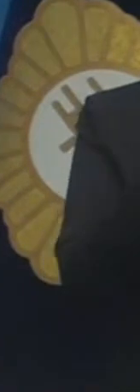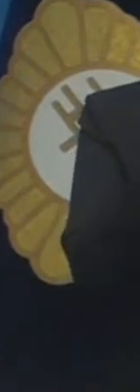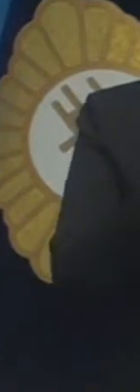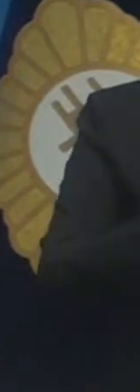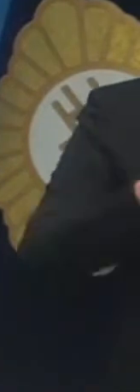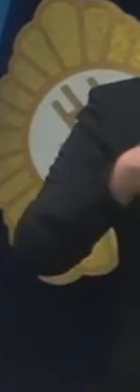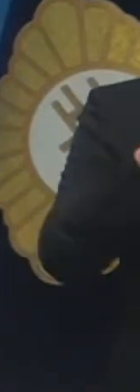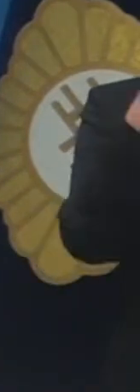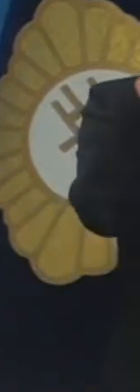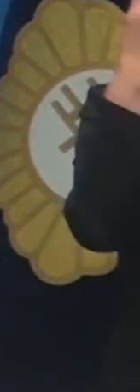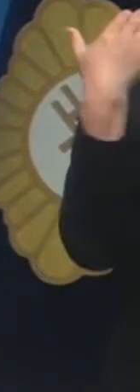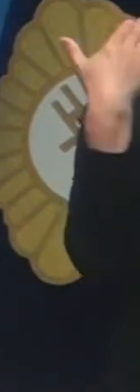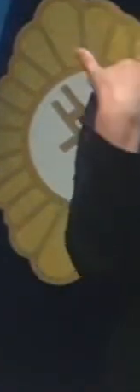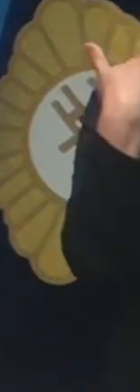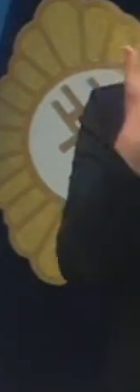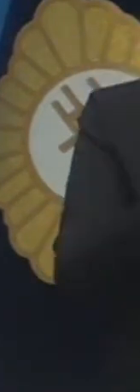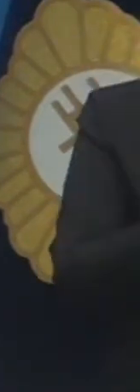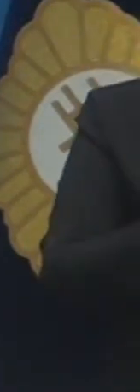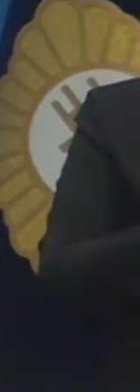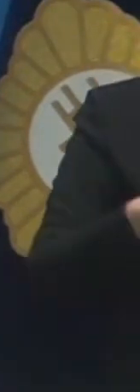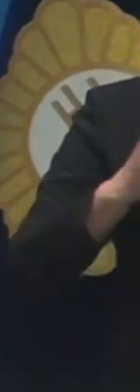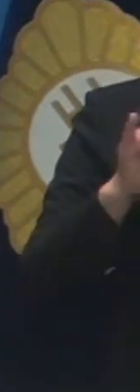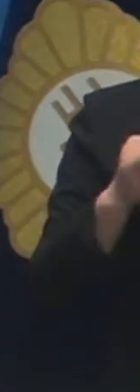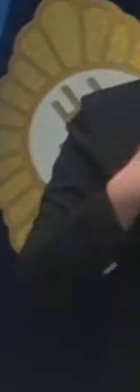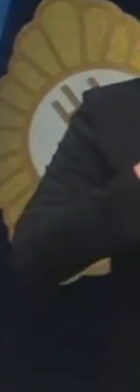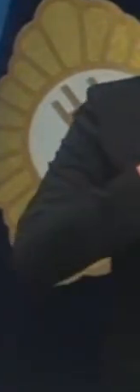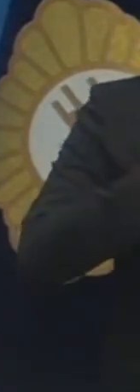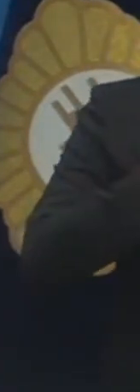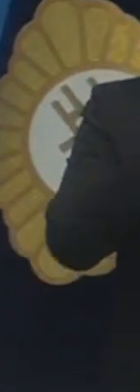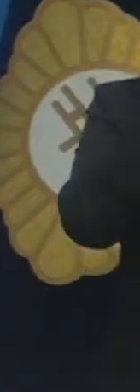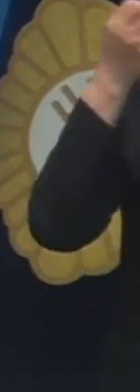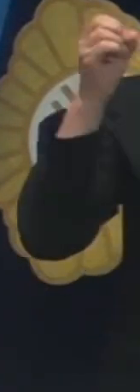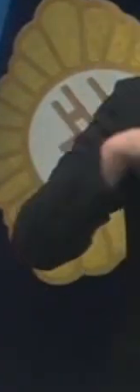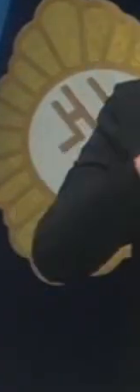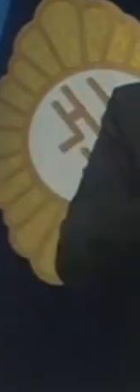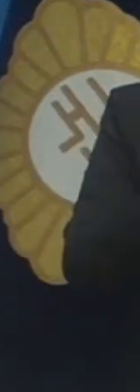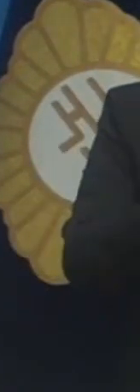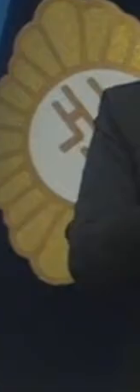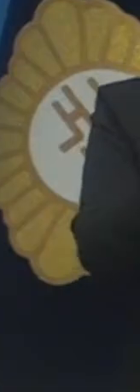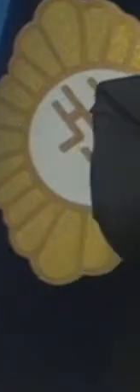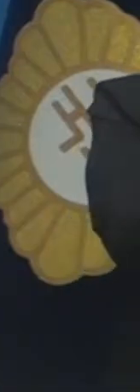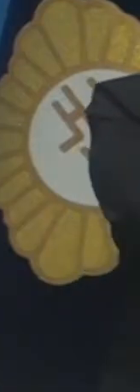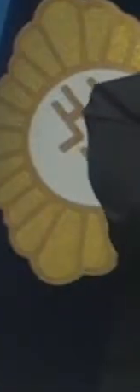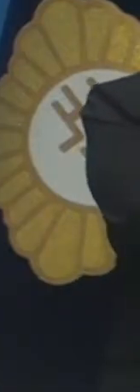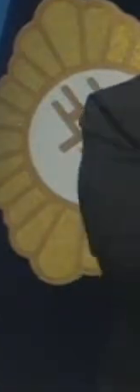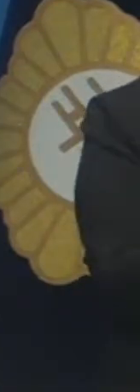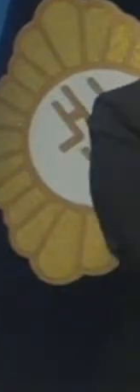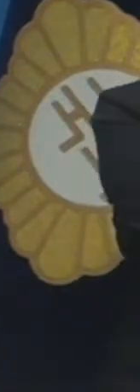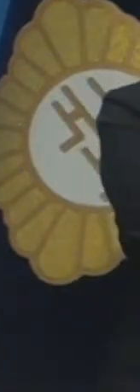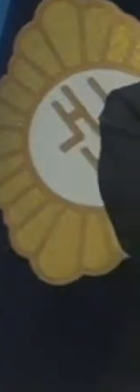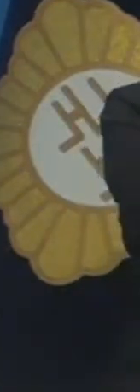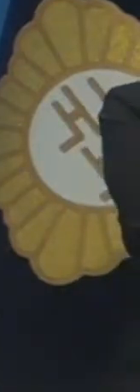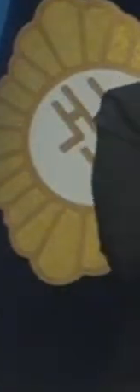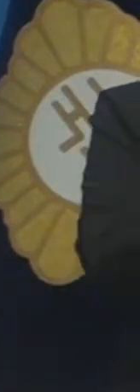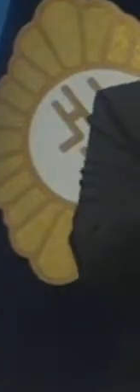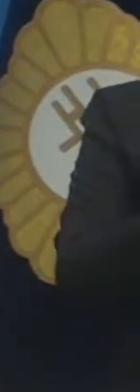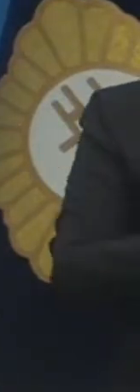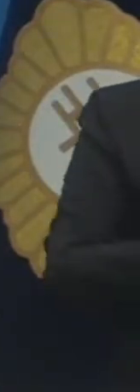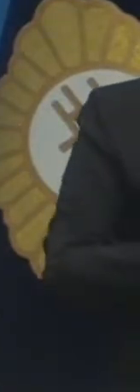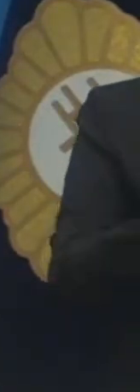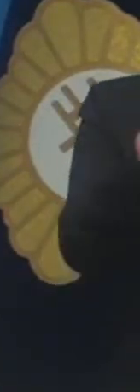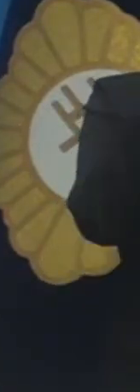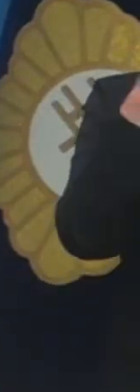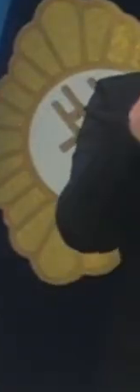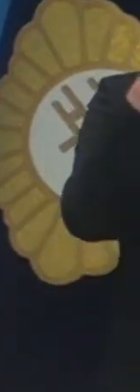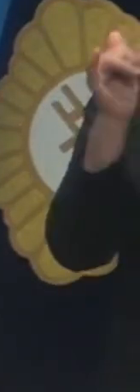국민대는 국민의 법 감정을 무시하며 김건희의 특권적 행동을 옹호하였습니다. 이로 인해 대학의